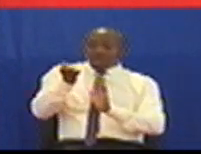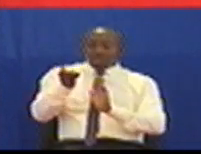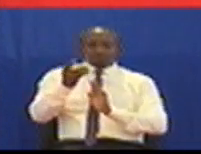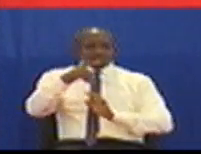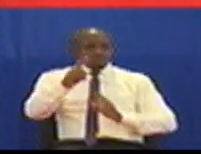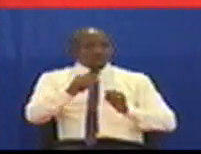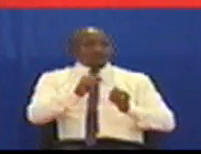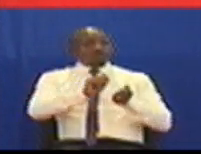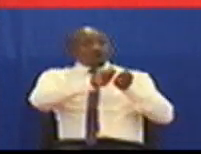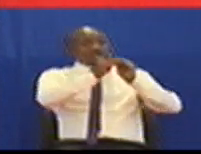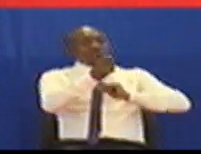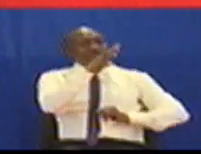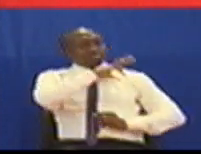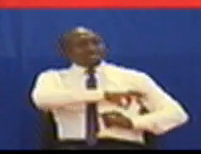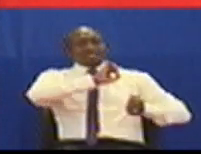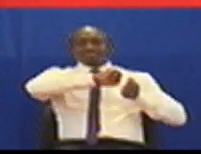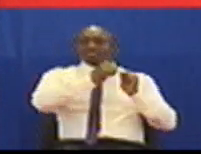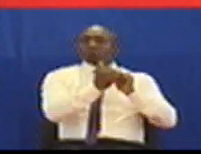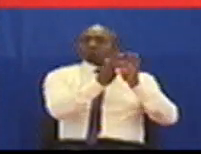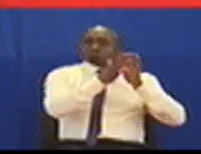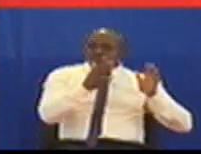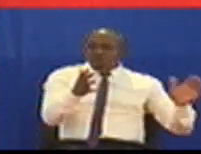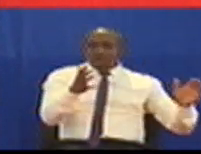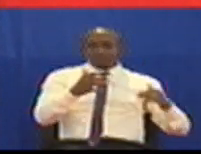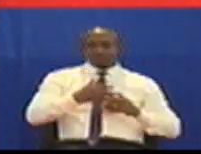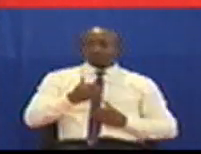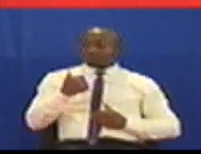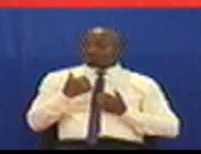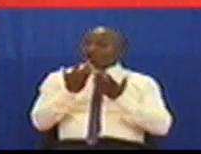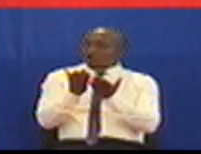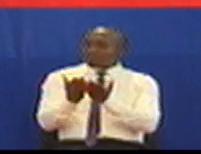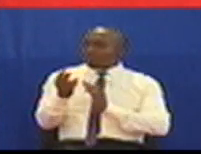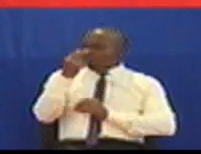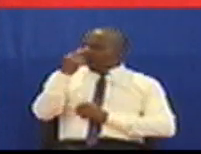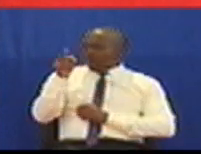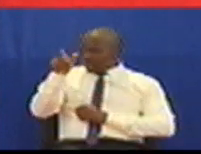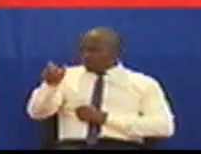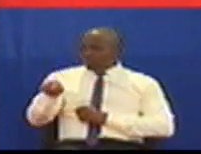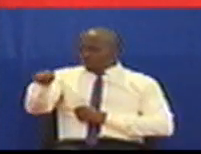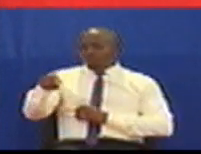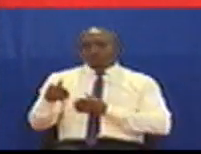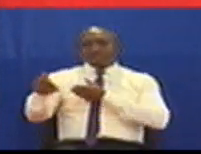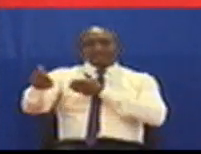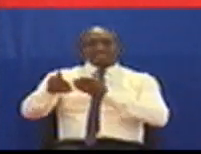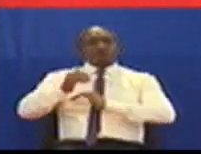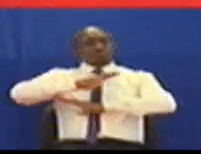tatizo kubwa. Na mimi nilikuwa naomba hivi, waangaliwe sana wafanyakazi ambao ni karibu na